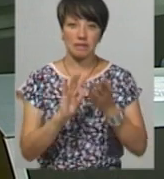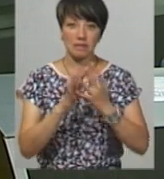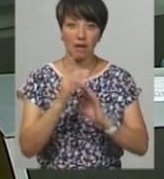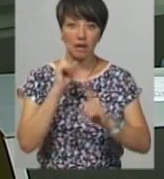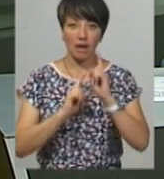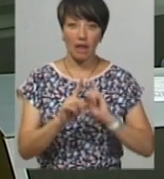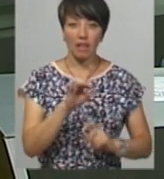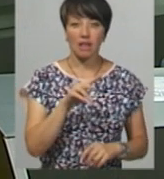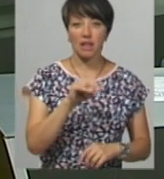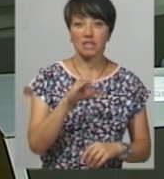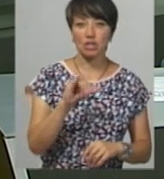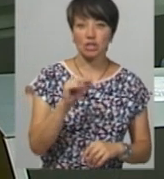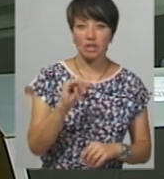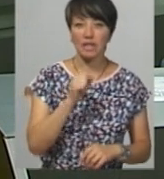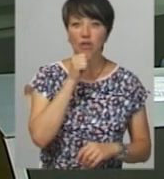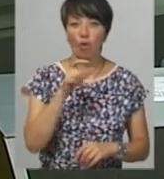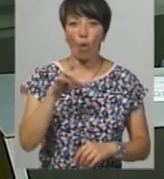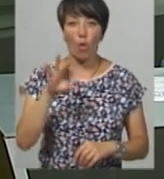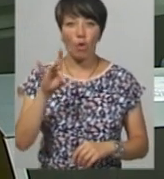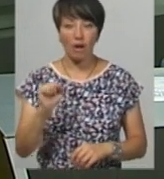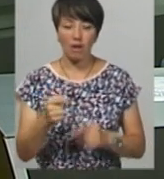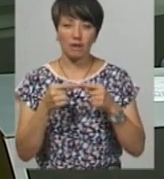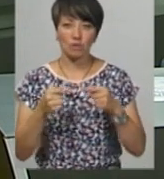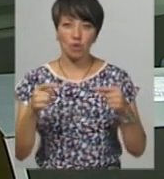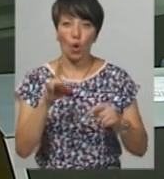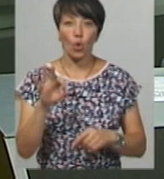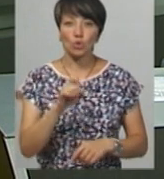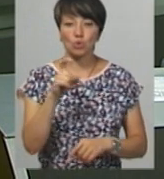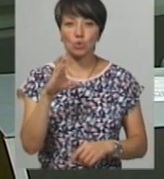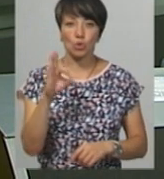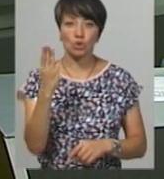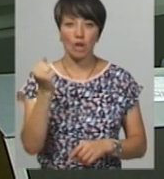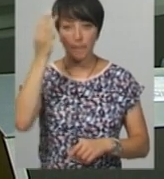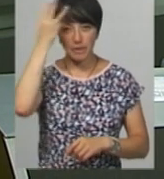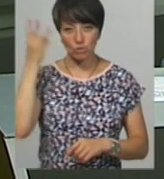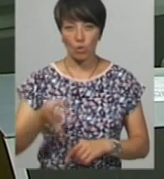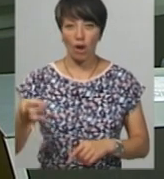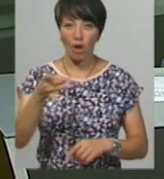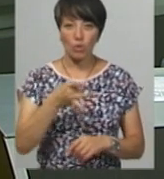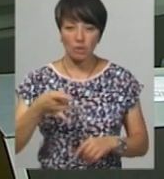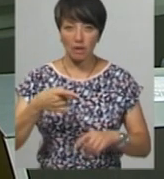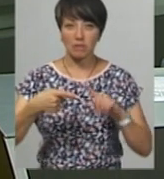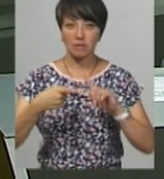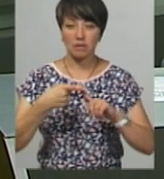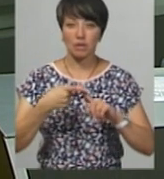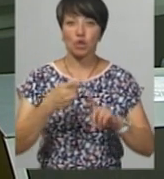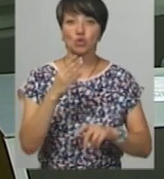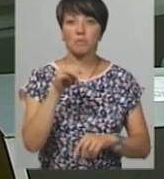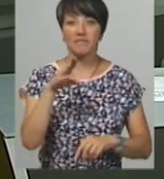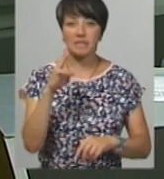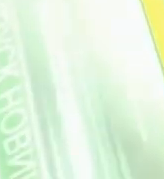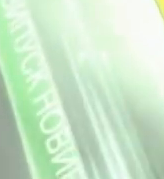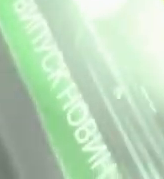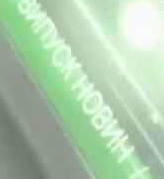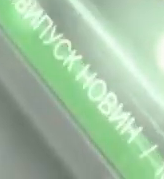села Лисичі, Дідова Гора, Потереба та Ростошанській сільській раді Хмельницького району. До цієї ОТГ приєдналася Шумівецька